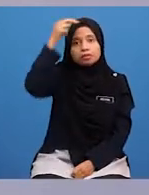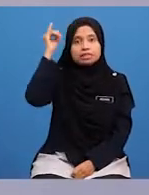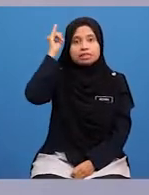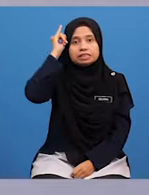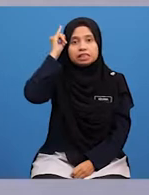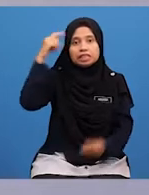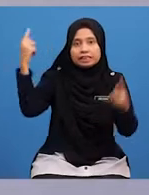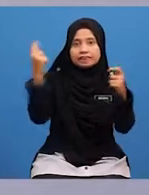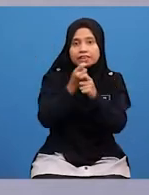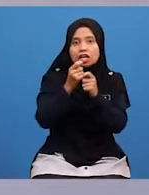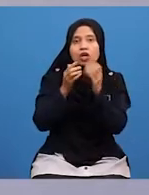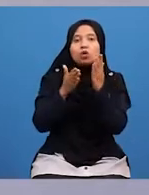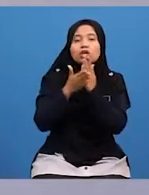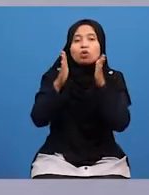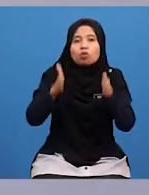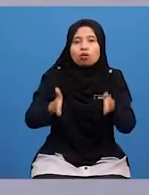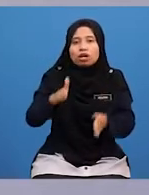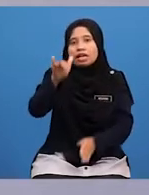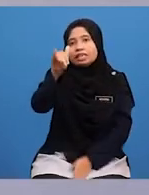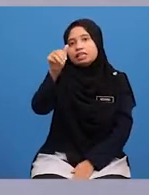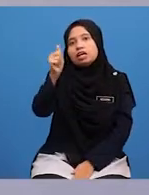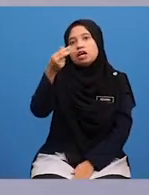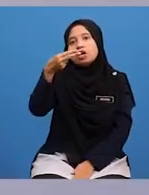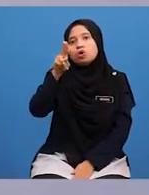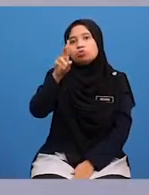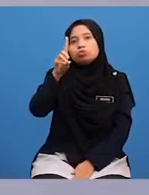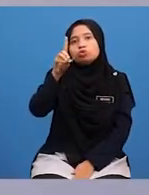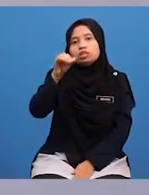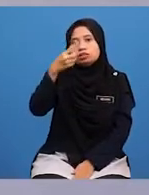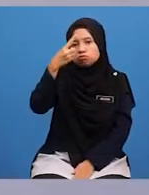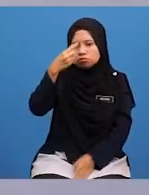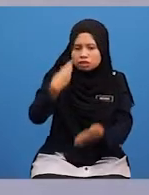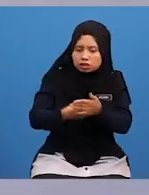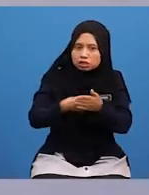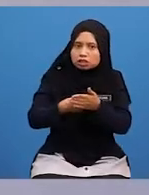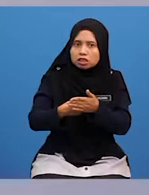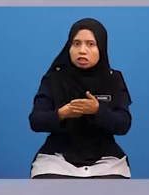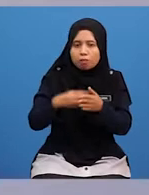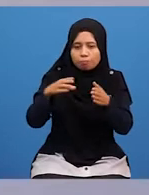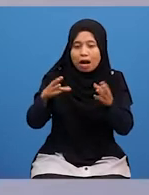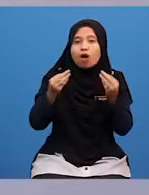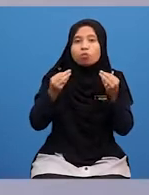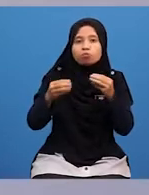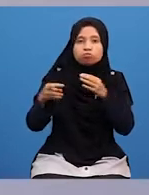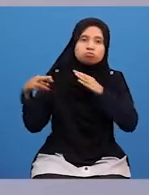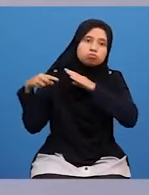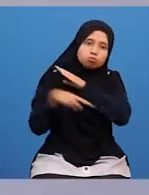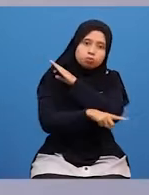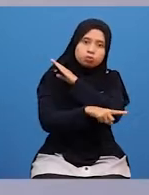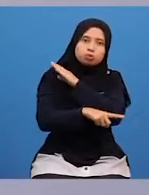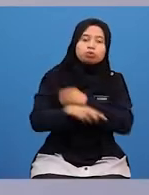Isa ditentang oleh orang Yahudi sehingga mereka merancang untuk membunuhnya.